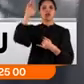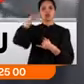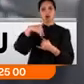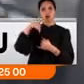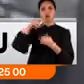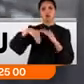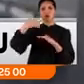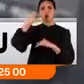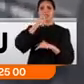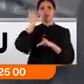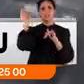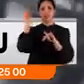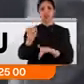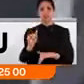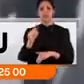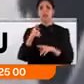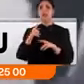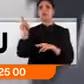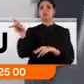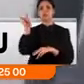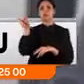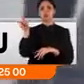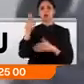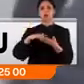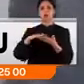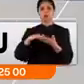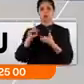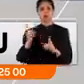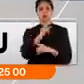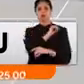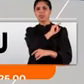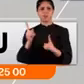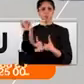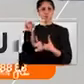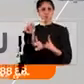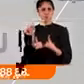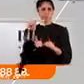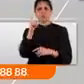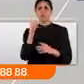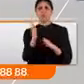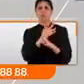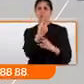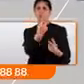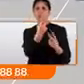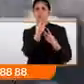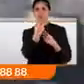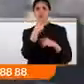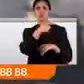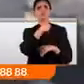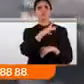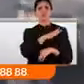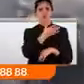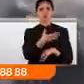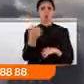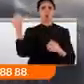oldu. Kafeye gelen Ensar ve arkadaşı beklemedikleri bir tepkiyle karşılaştı. Çocuklar dedi işte ne bakıyorsun? Elindeki çakıyı gösterdi.